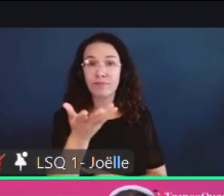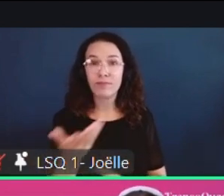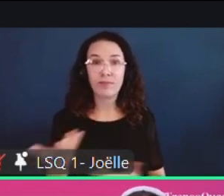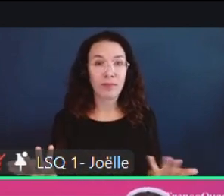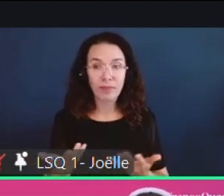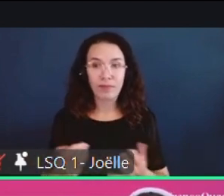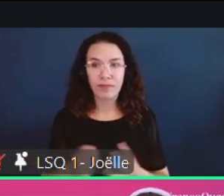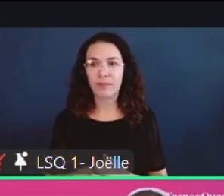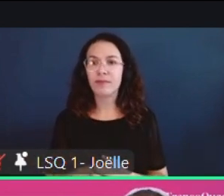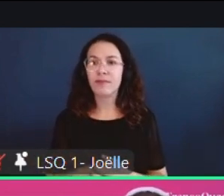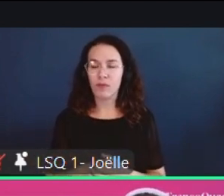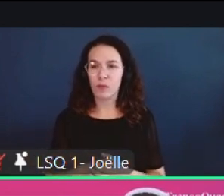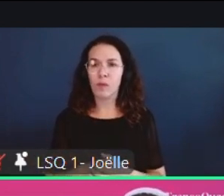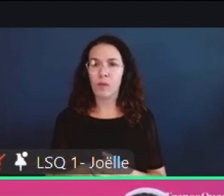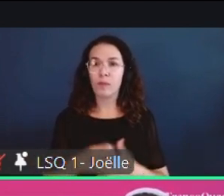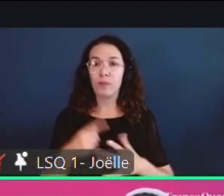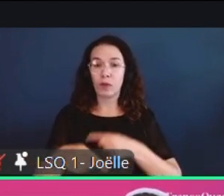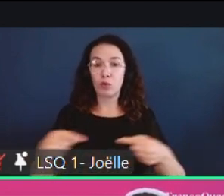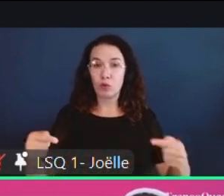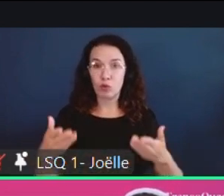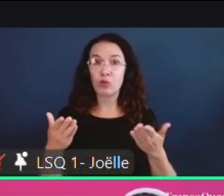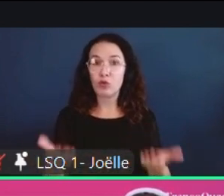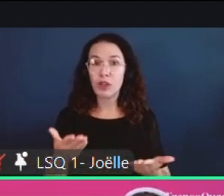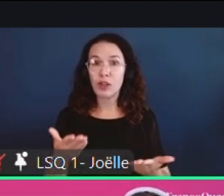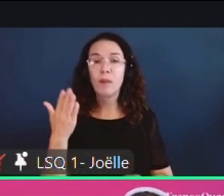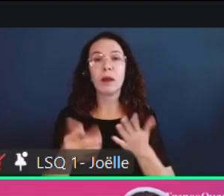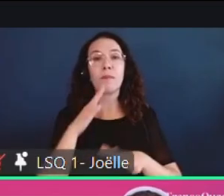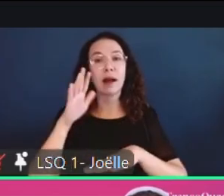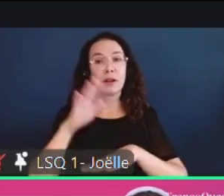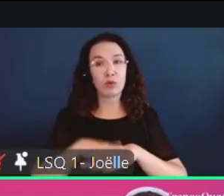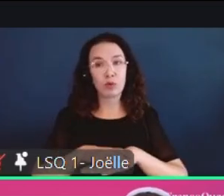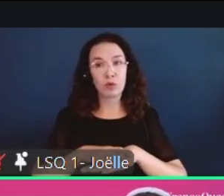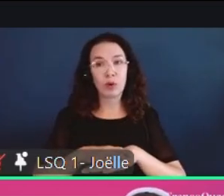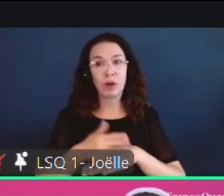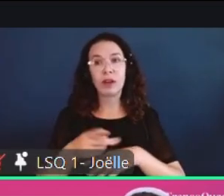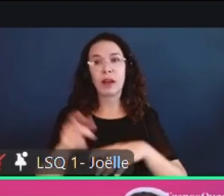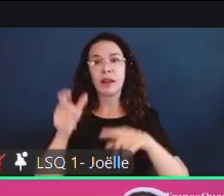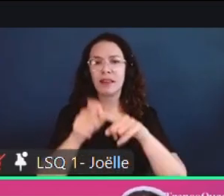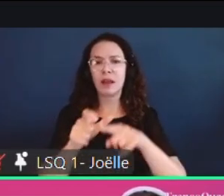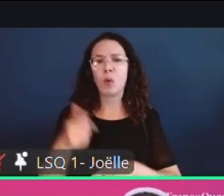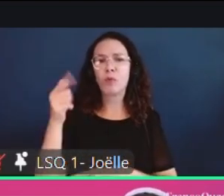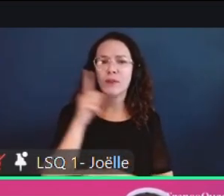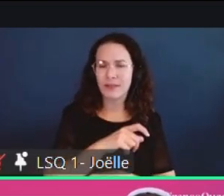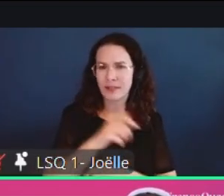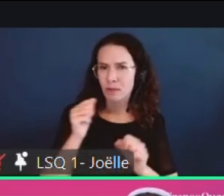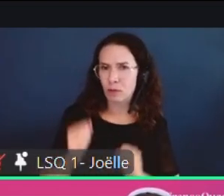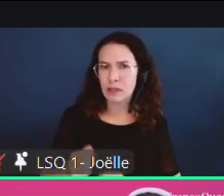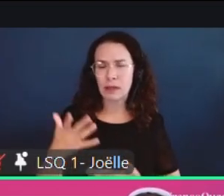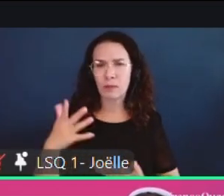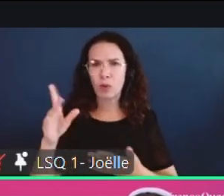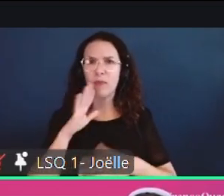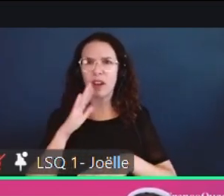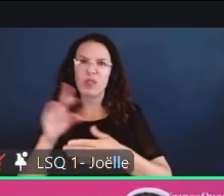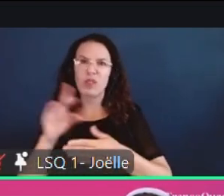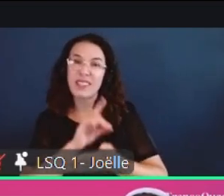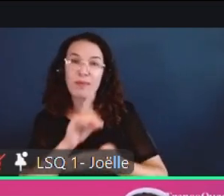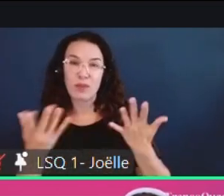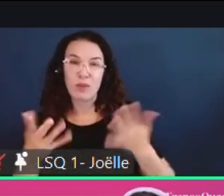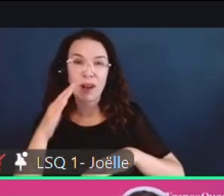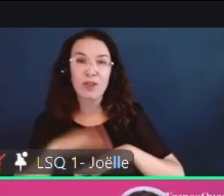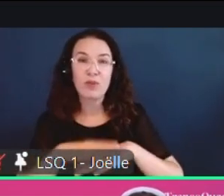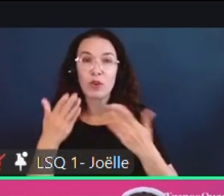que, vu la nature du sujet, on va probablement parler de quelques thèmes un peu plus difficiles, des questions de discrimination.